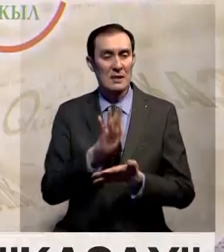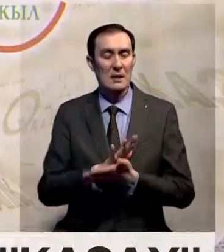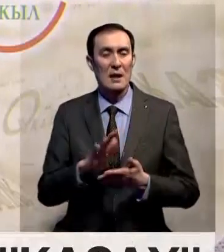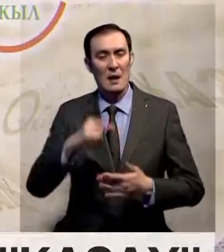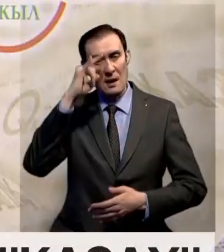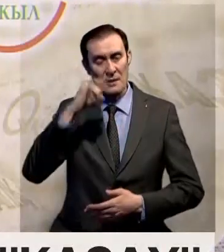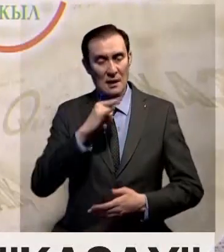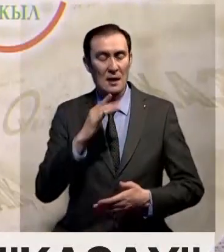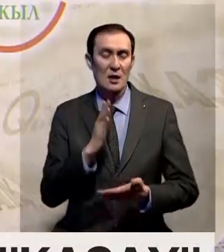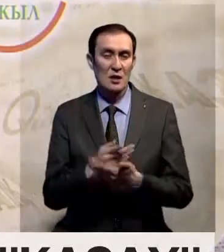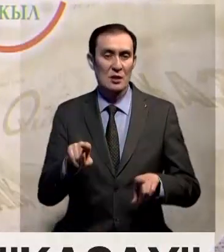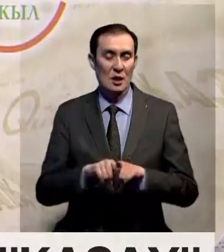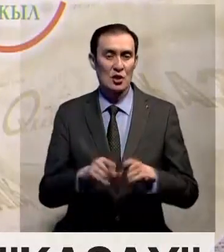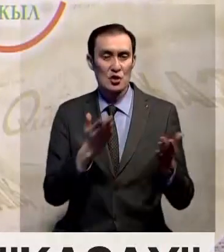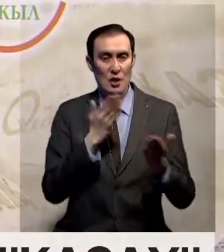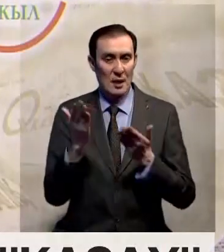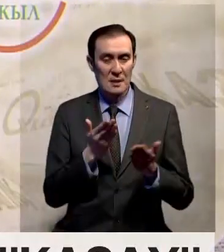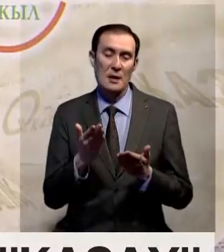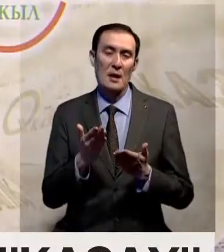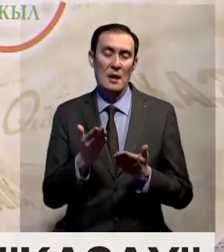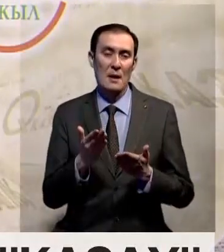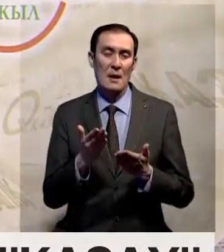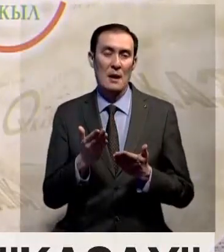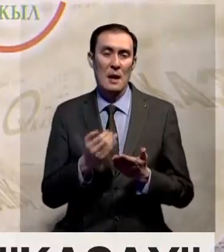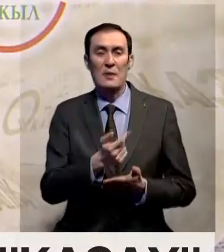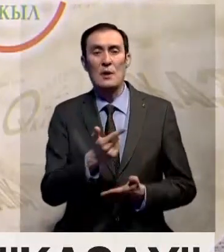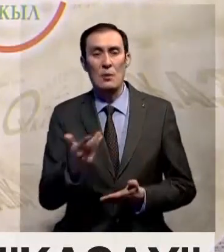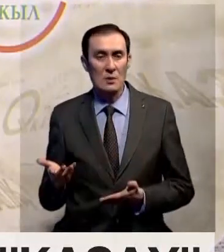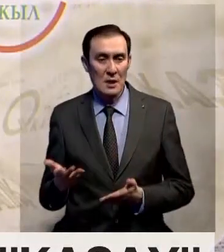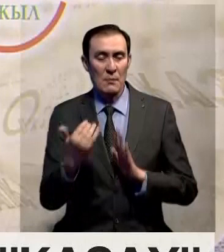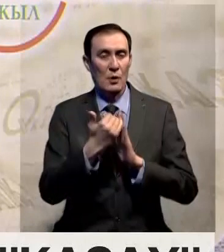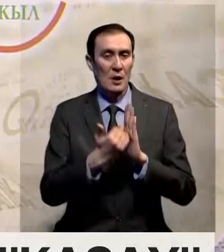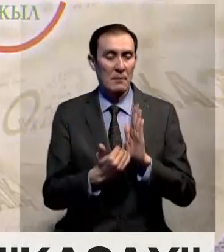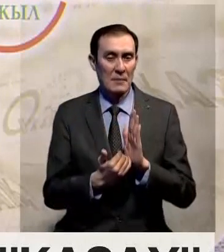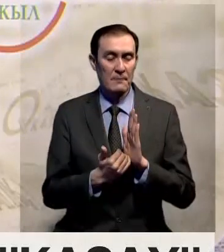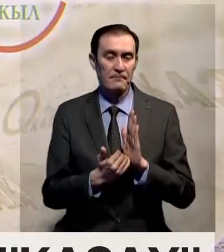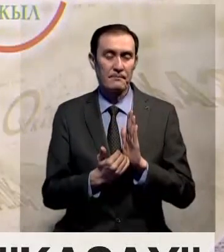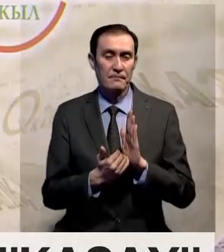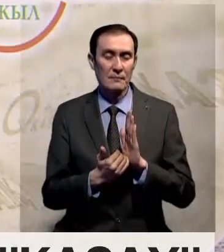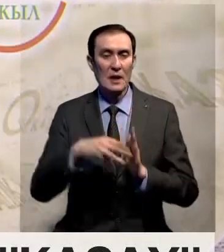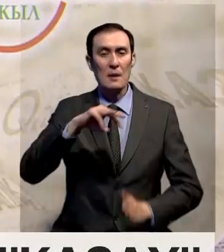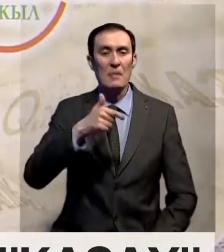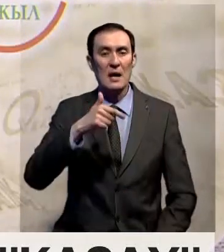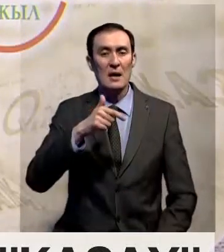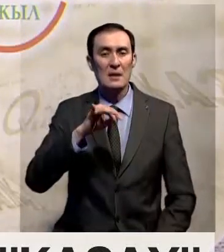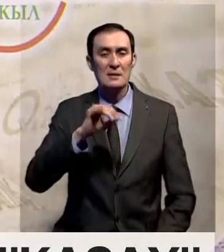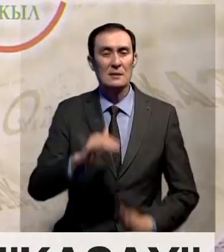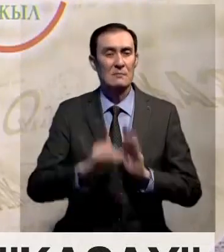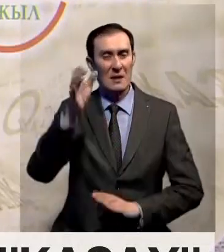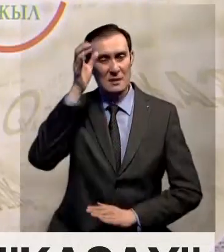спецкурсы. Мало того, читаются определенные программы магистратуры и докторантуры,